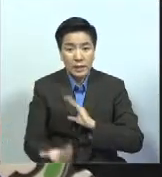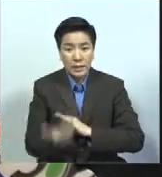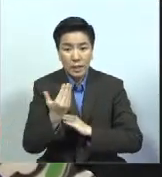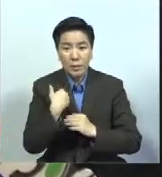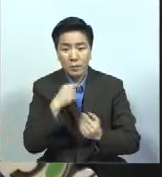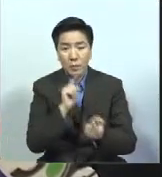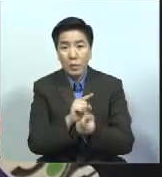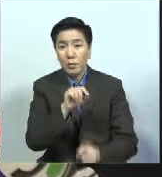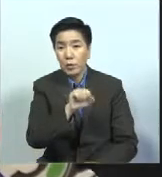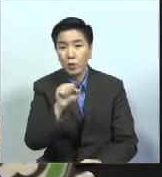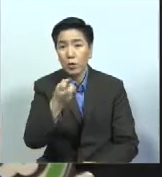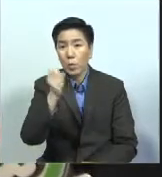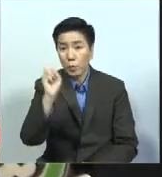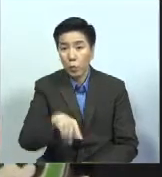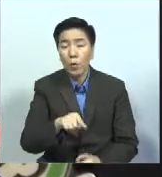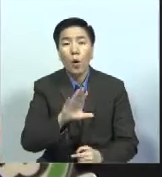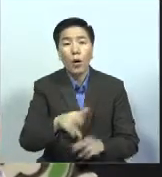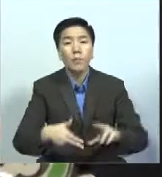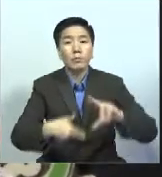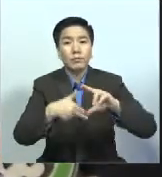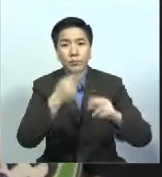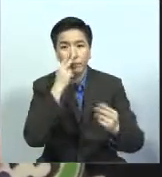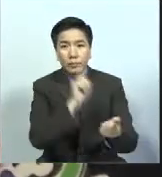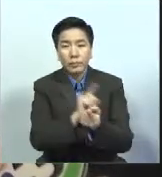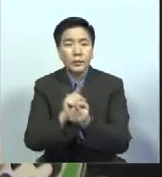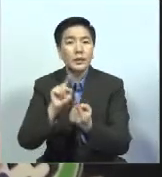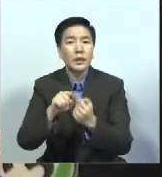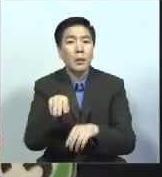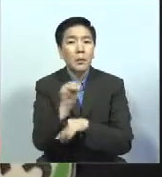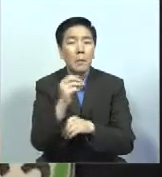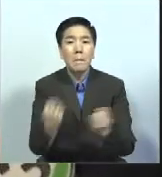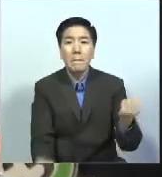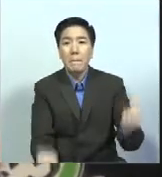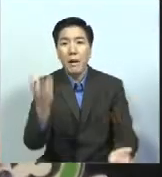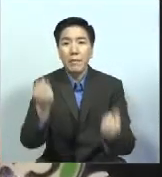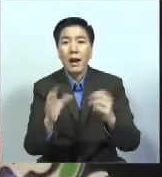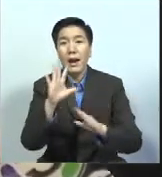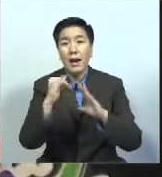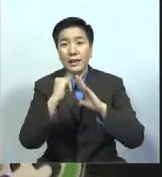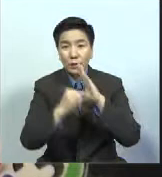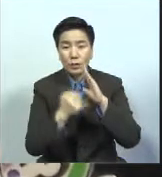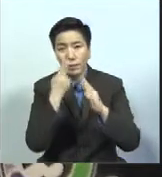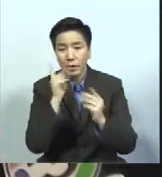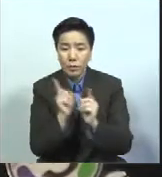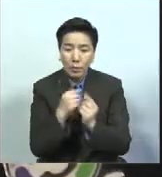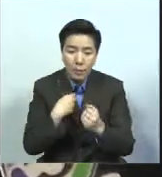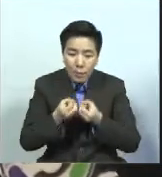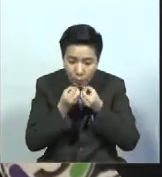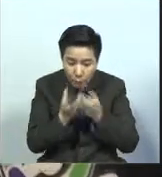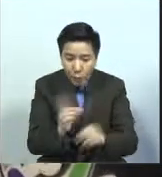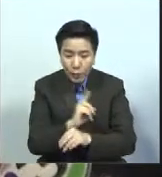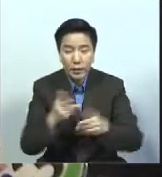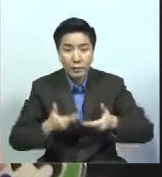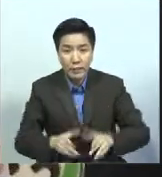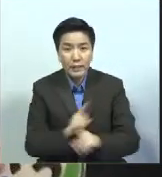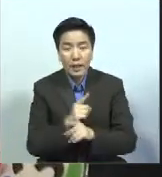าได้พบกับส.ส.สอบตกของพรรคพลังประชารัฐที่มูลนิธิอนุรักษ์ป่ารอยต่อ5จังหวัดนะครับซึ่งเข้ามาอวยพรวันเกิด